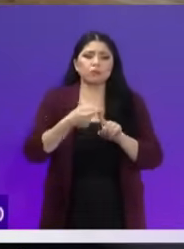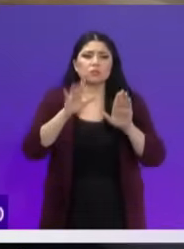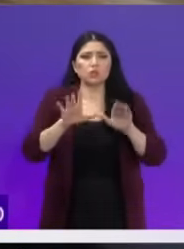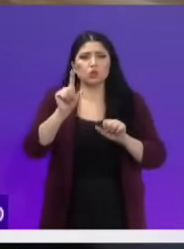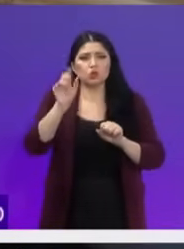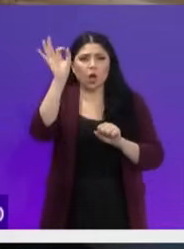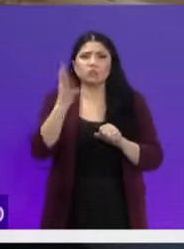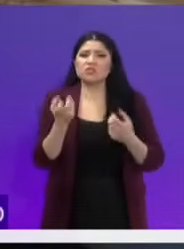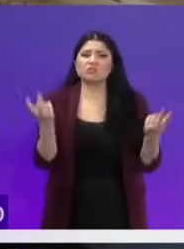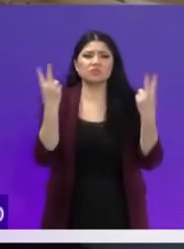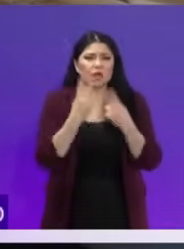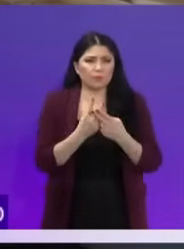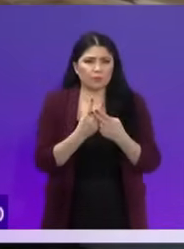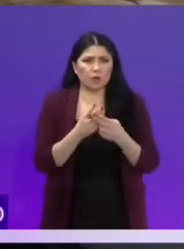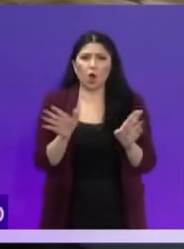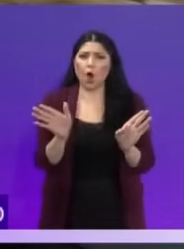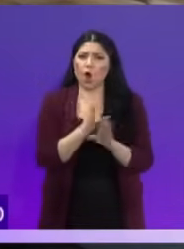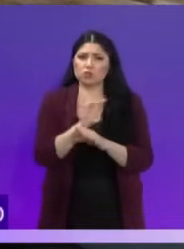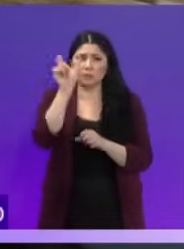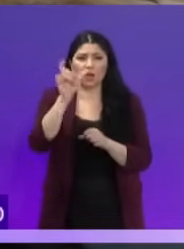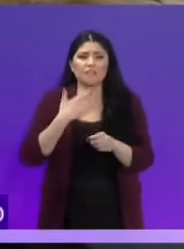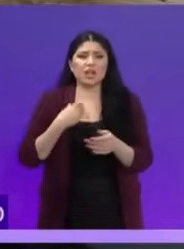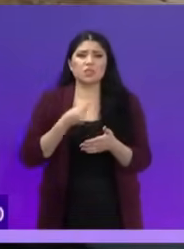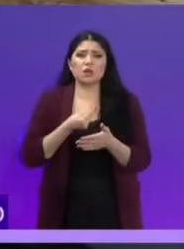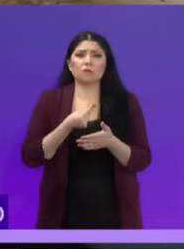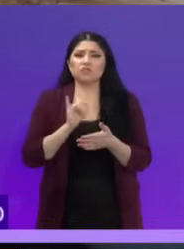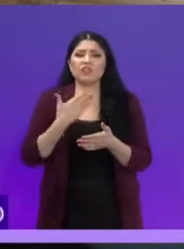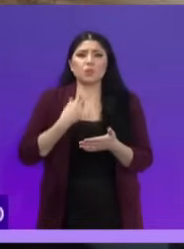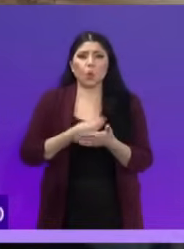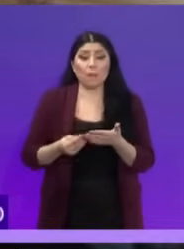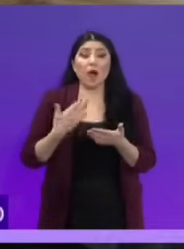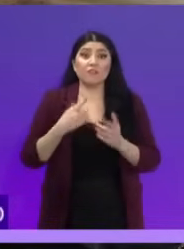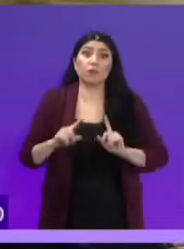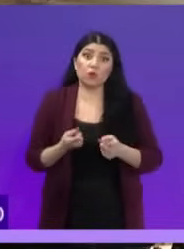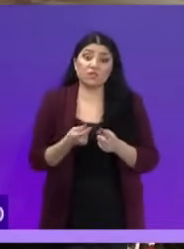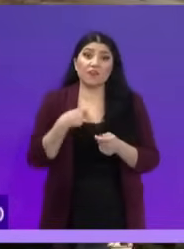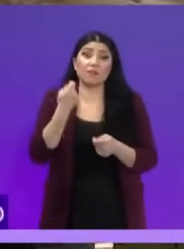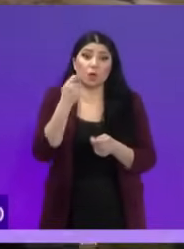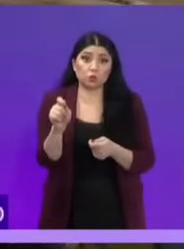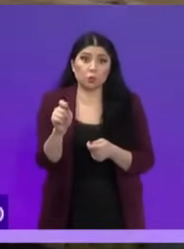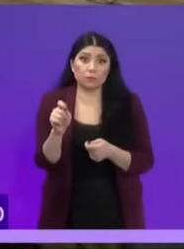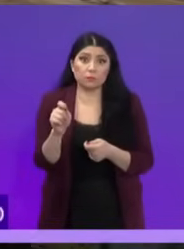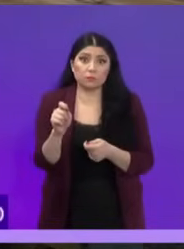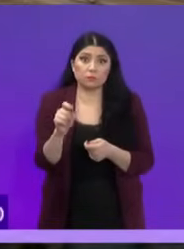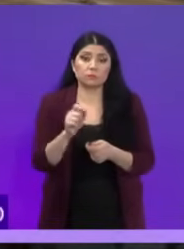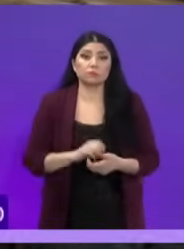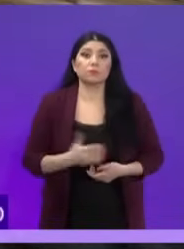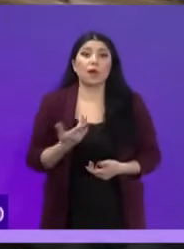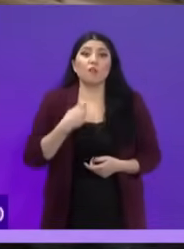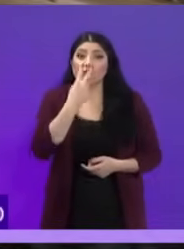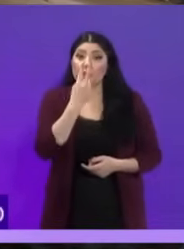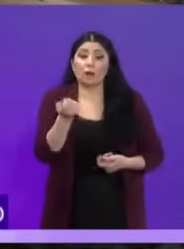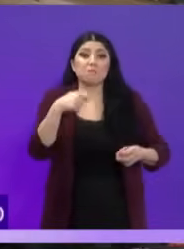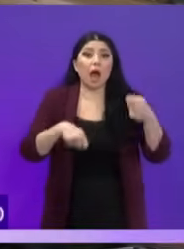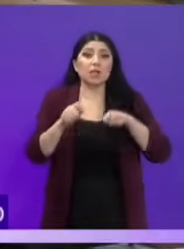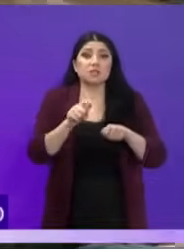20%, asta înseamnă că orice cumpărător ar fi afectat, nu? Până la urmă de prețurile pe care le vor găsi în magazine